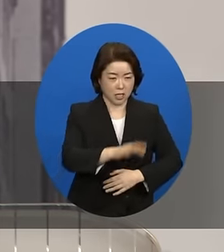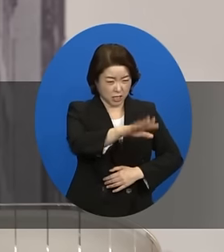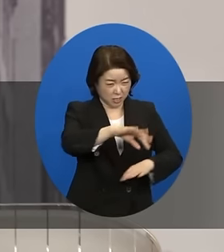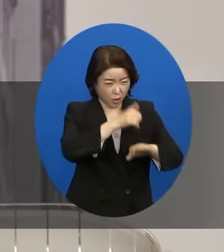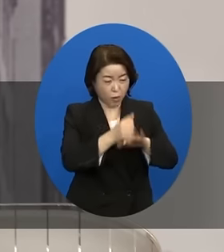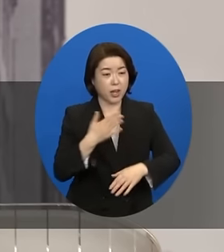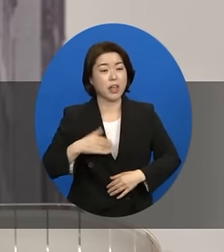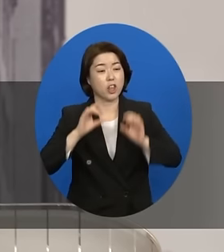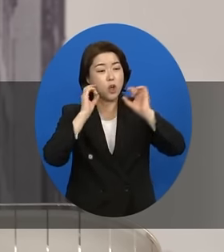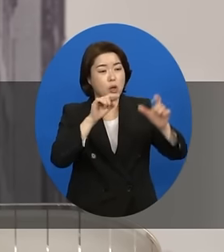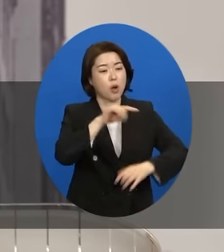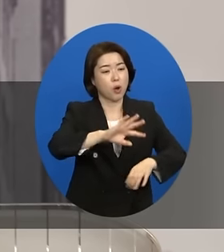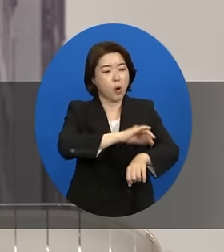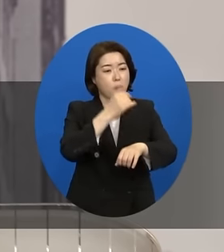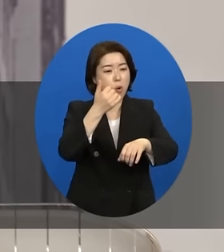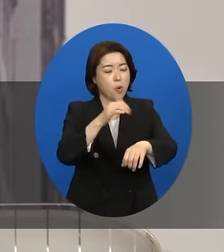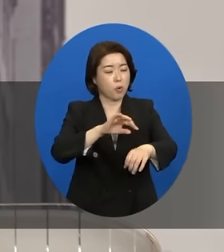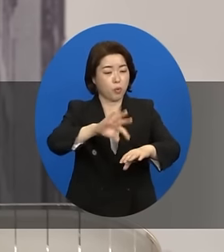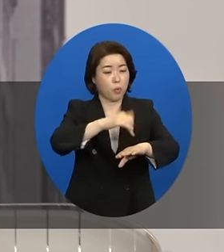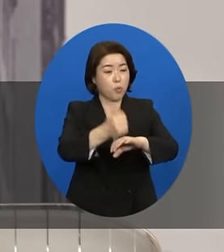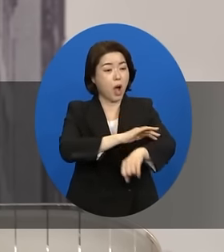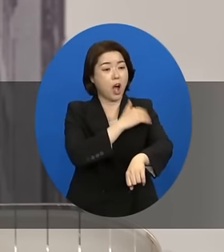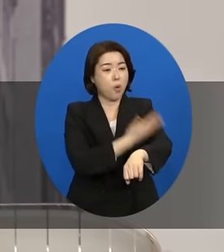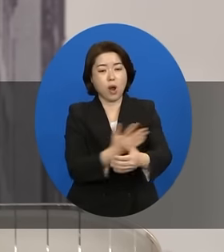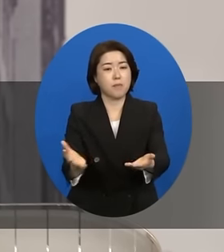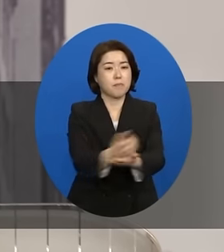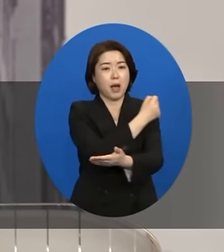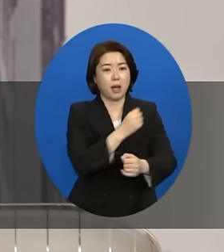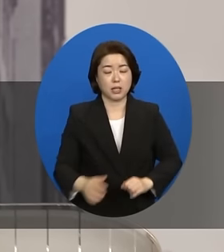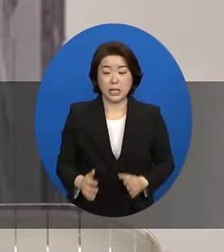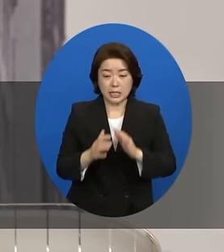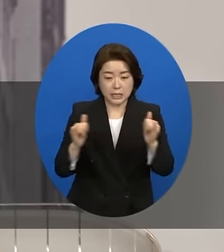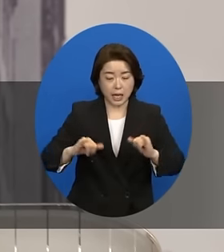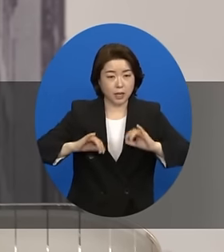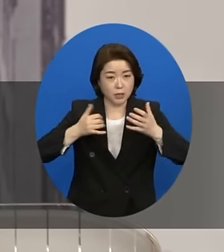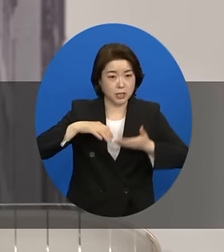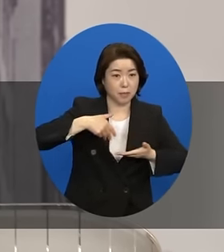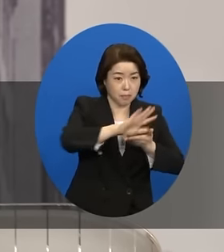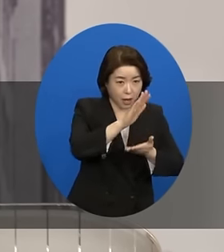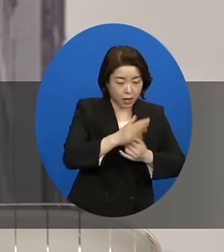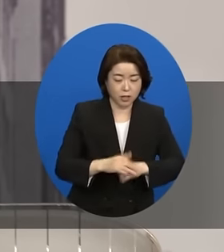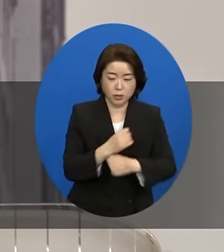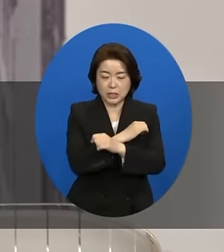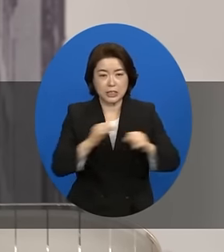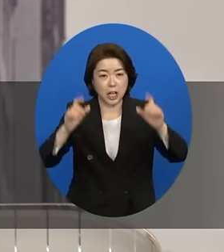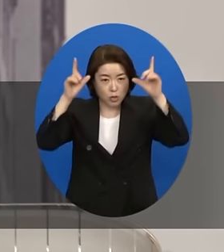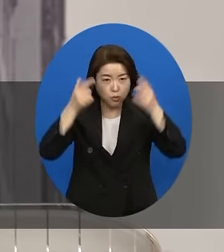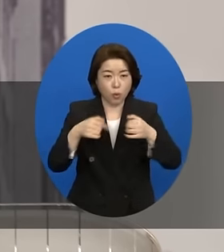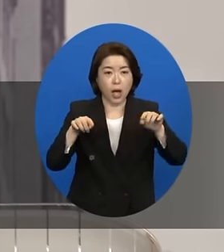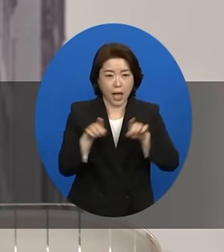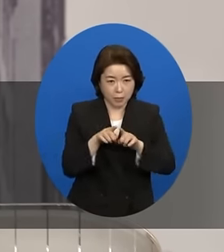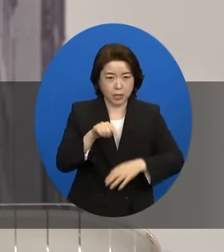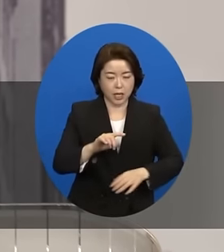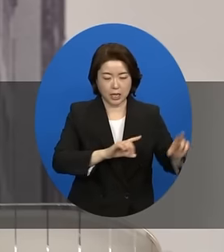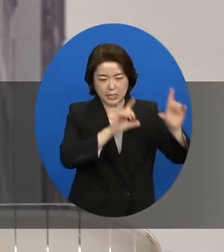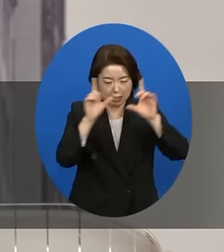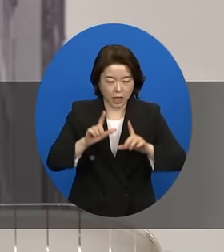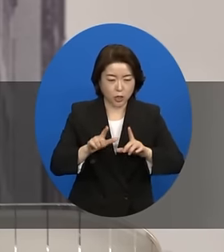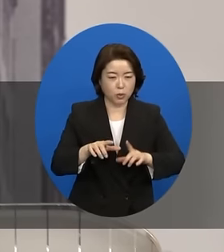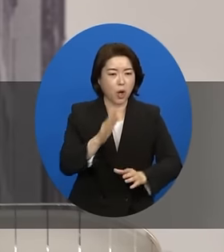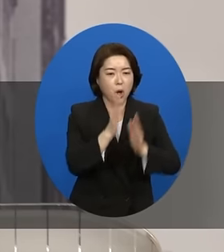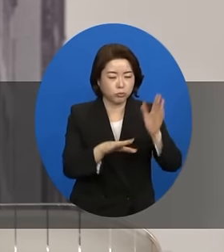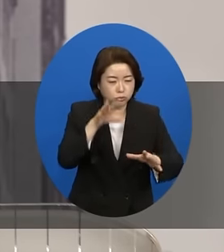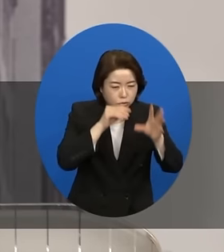너에게 선언한다. 왕권이 너에게서 떠났다. 너는 사람 사는 세상에서 쫓겨나서 들짐승과 함께 살면서 소처럼 풀을 뜯어